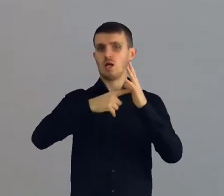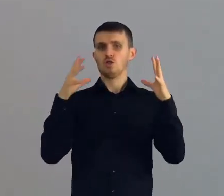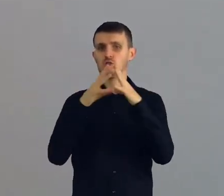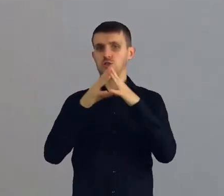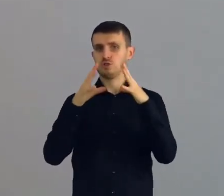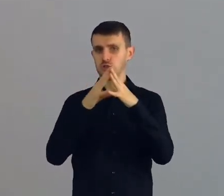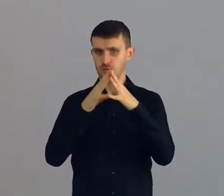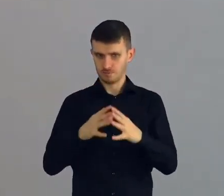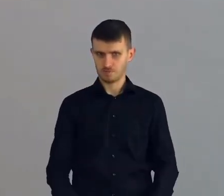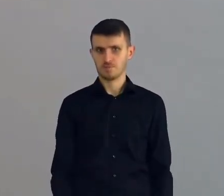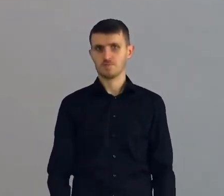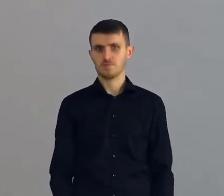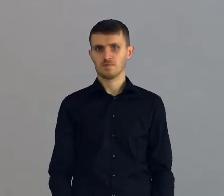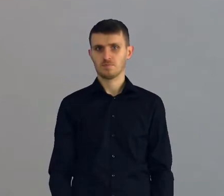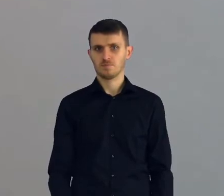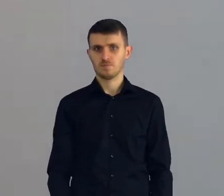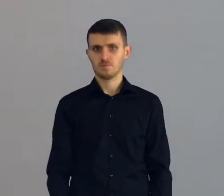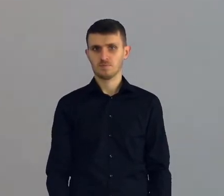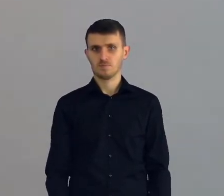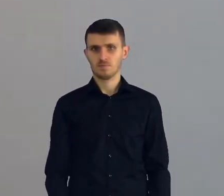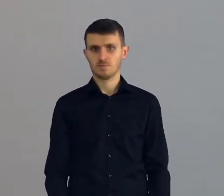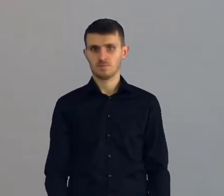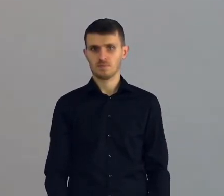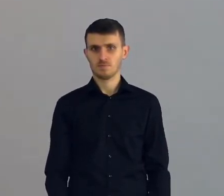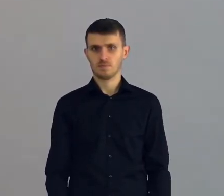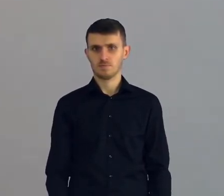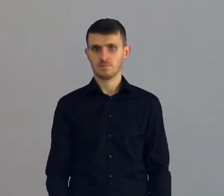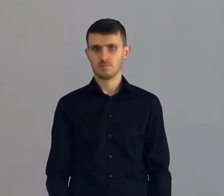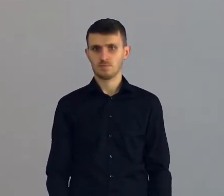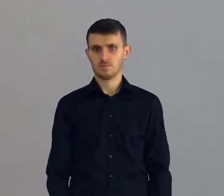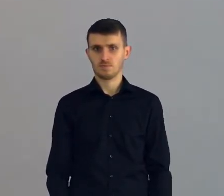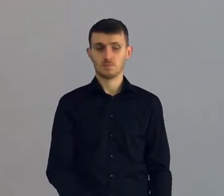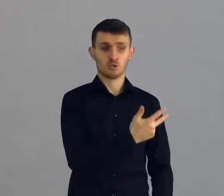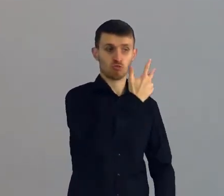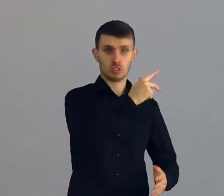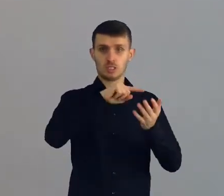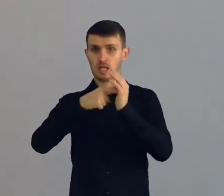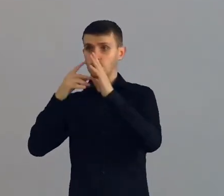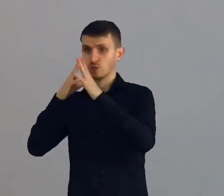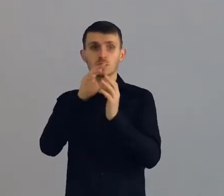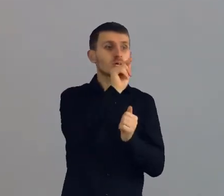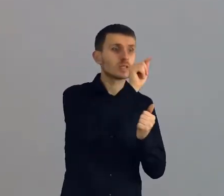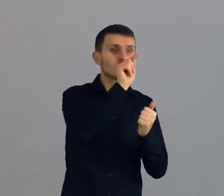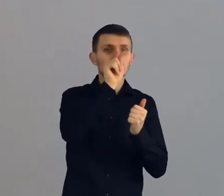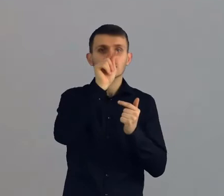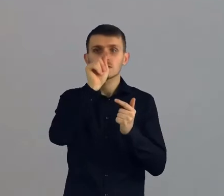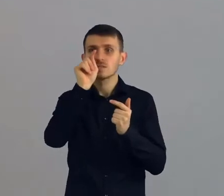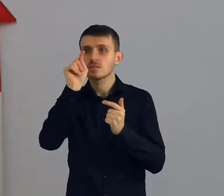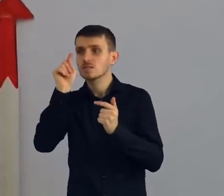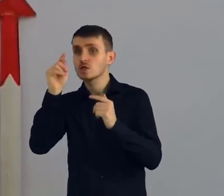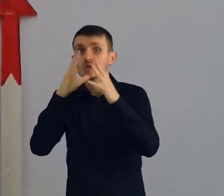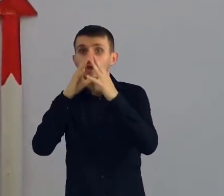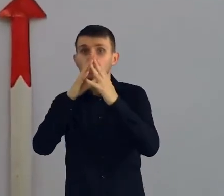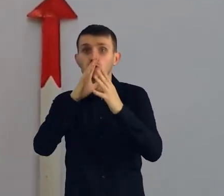podzielone przez 3 równa się 10 no to powiedzmy 10 razy 1 2 3 4 5